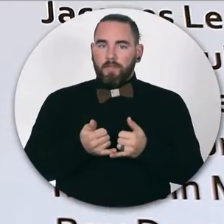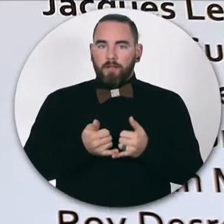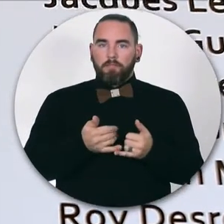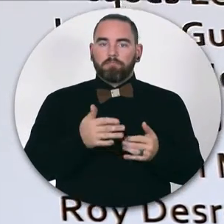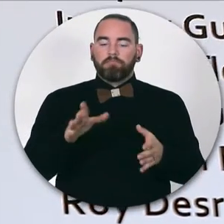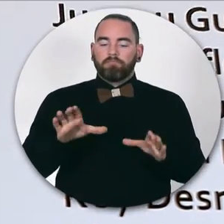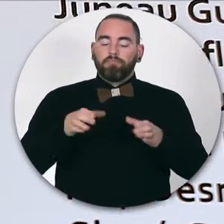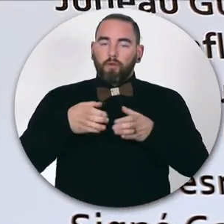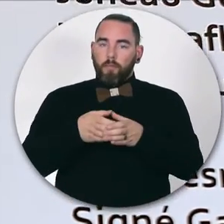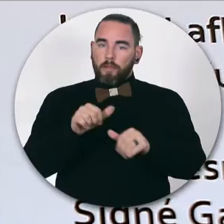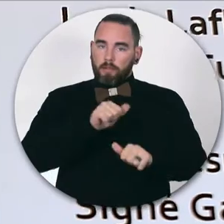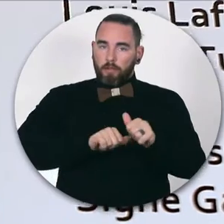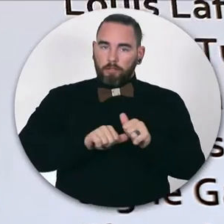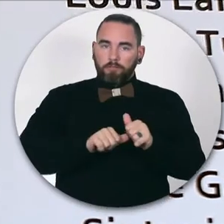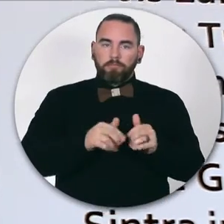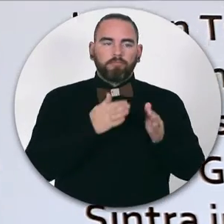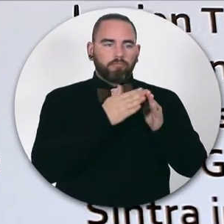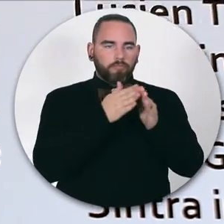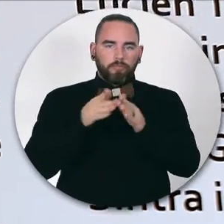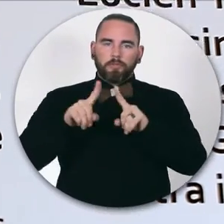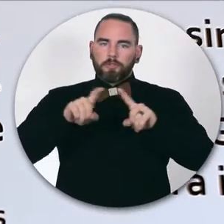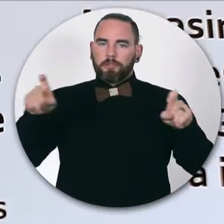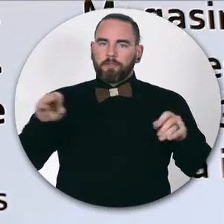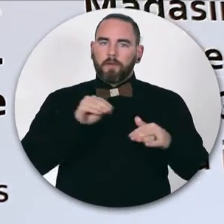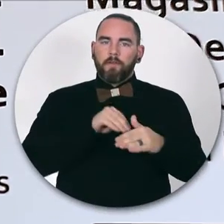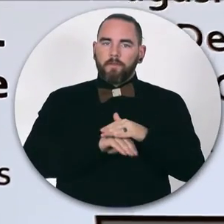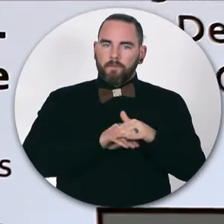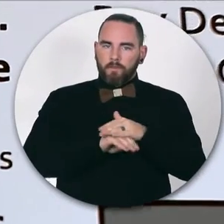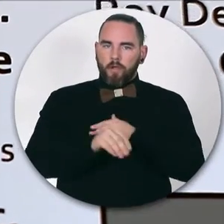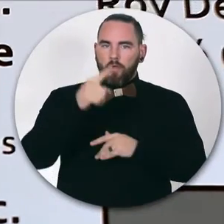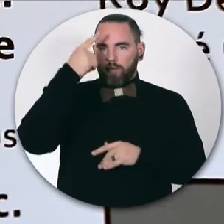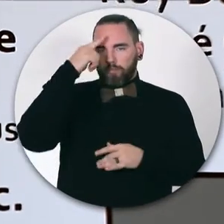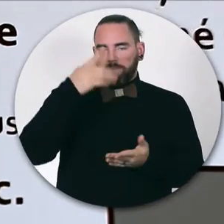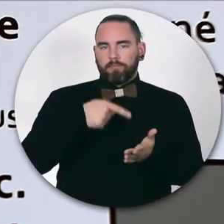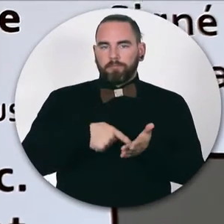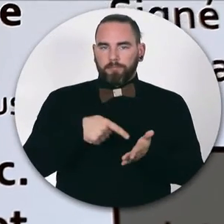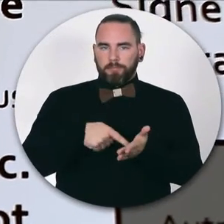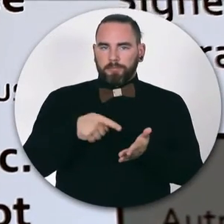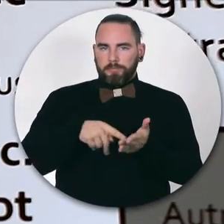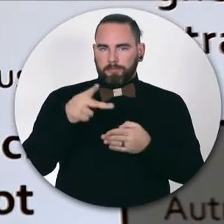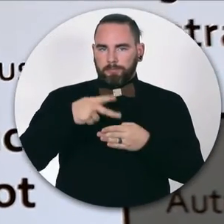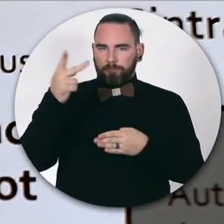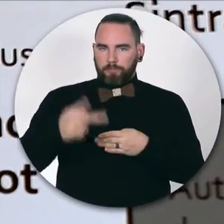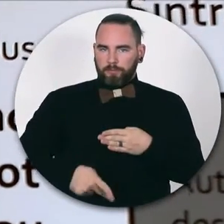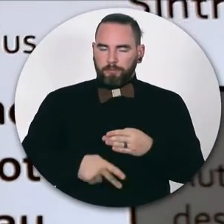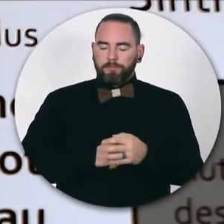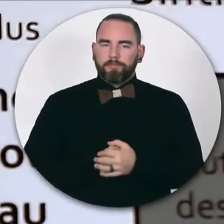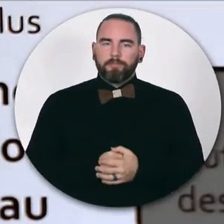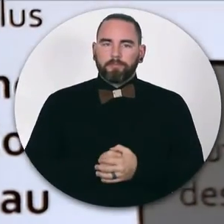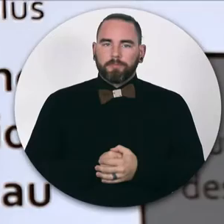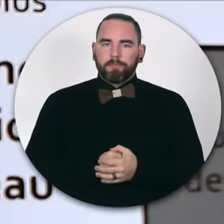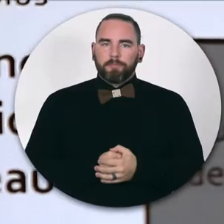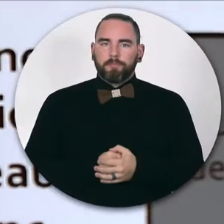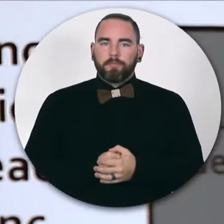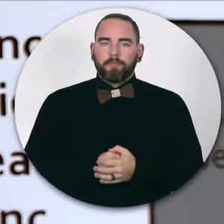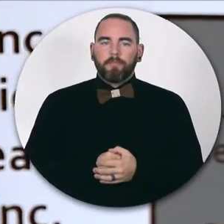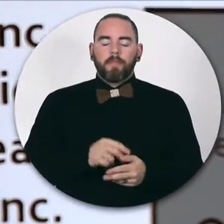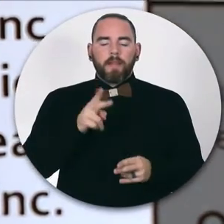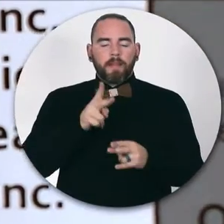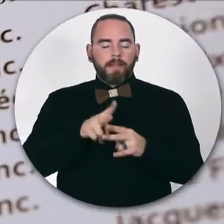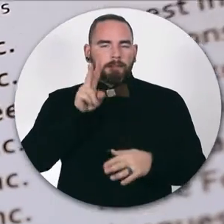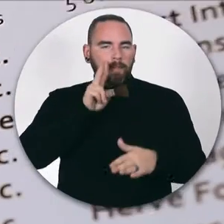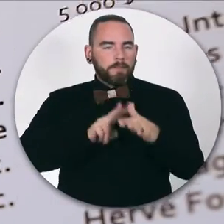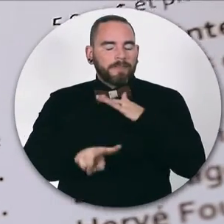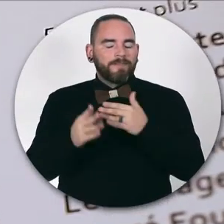le comité organisateur a sollicité différents fonds disponibles pour financer des projets. De plus, un souci particulier a